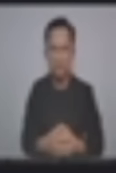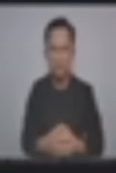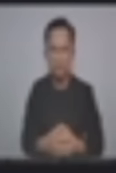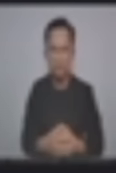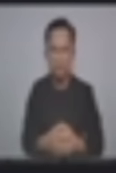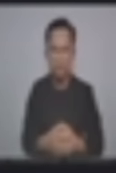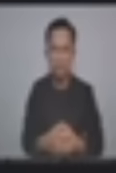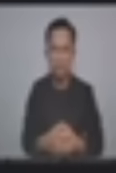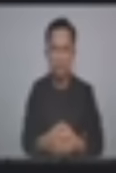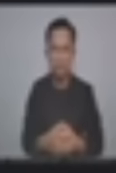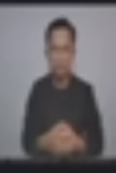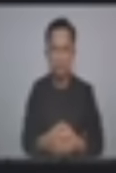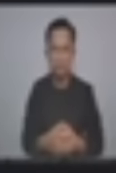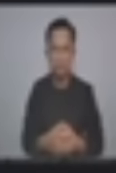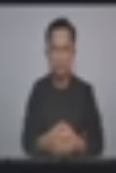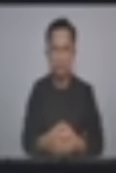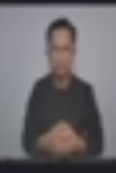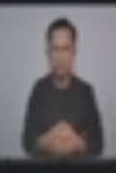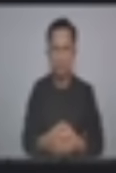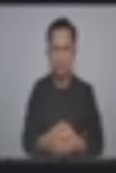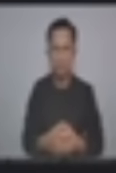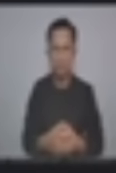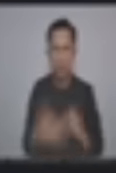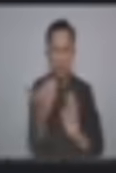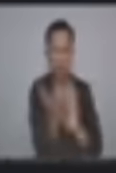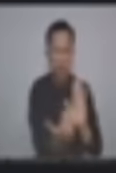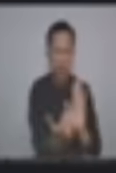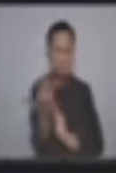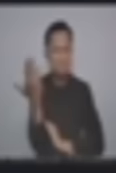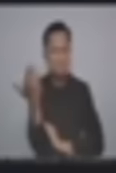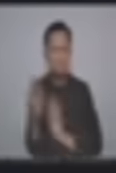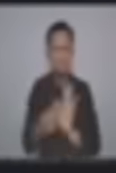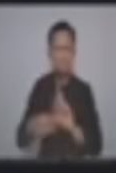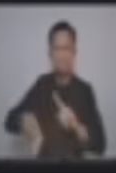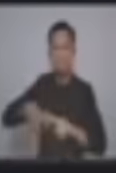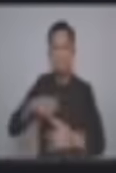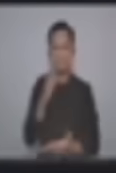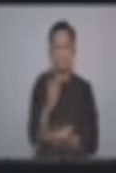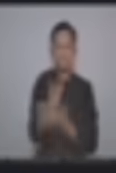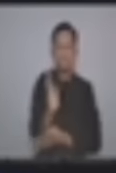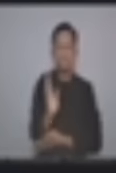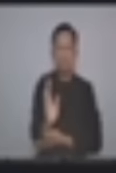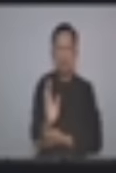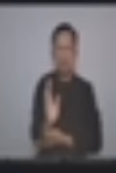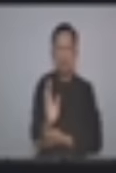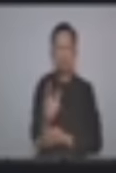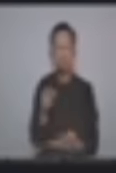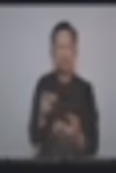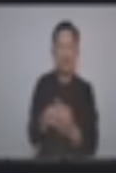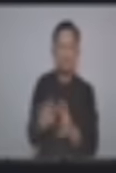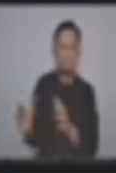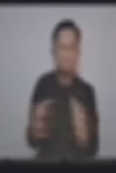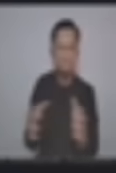bahwa paradigma sebagaimana diuraikan di atas telah menjadi pendirian mahkamah sejak menangani perselisihan hasil Pemilu presiden